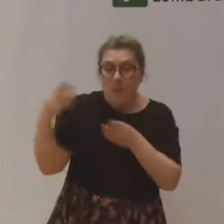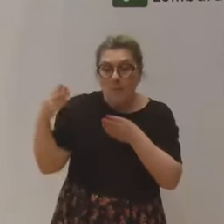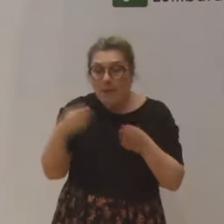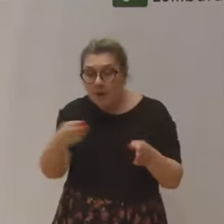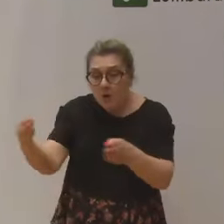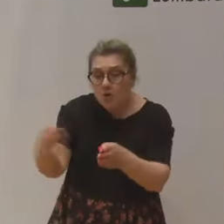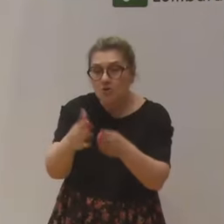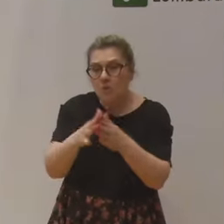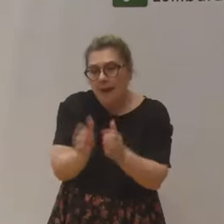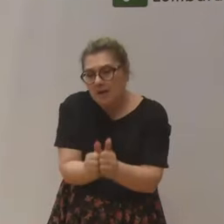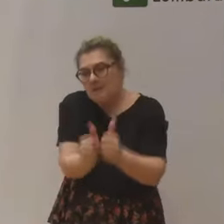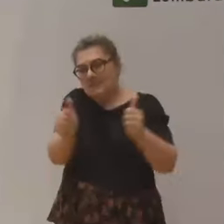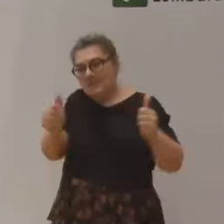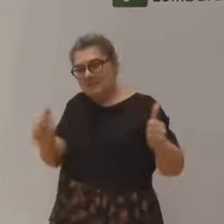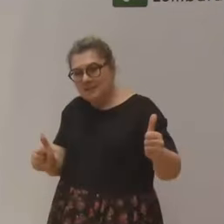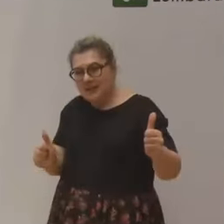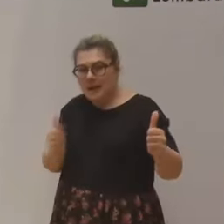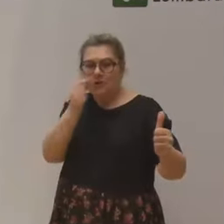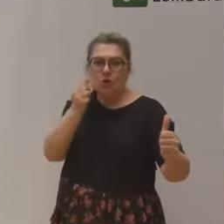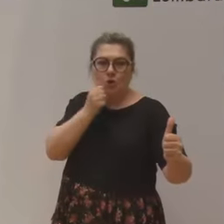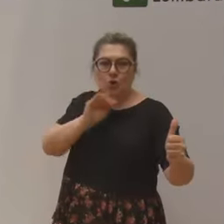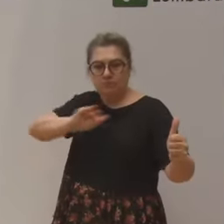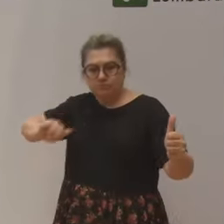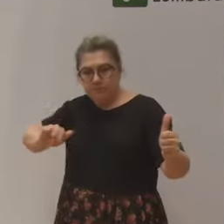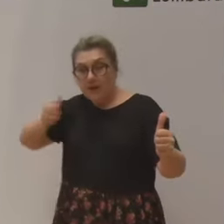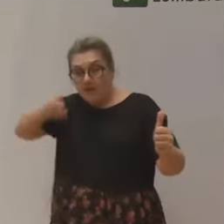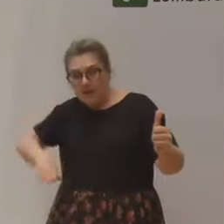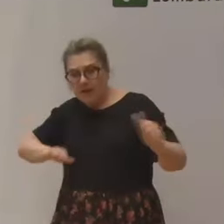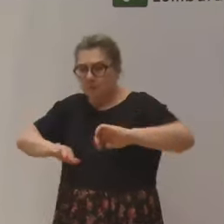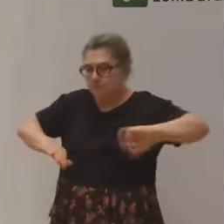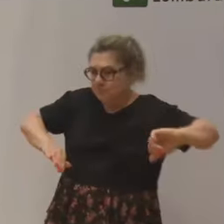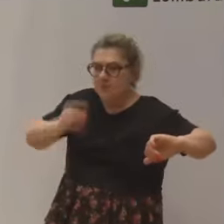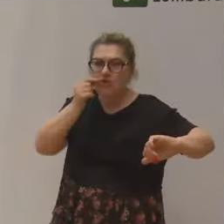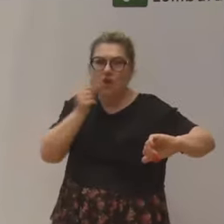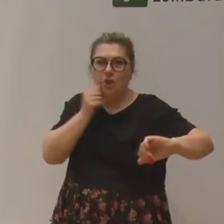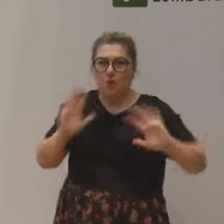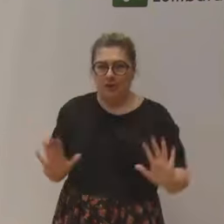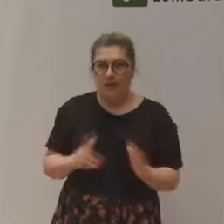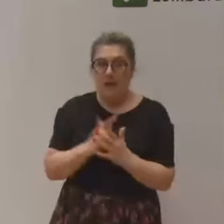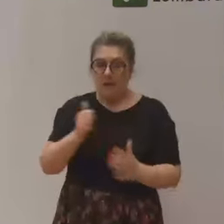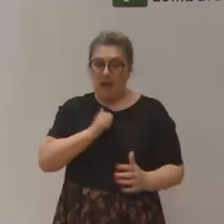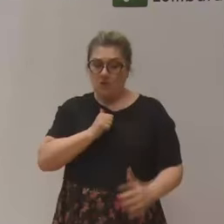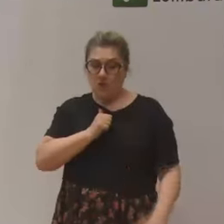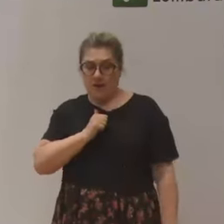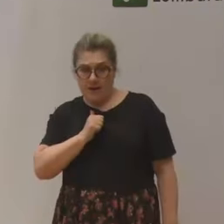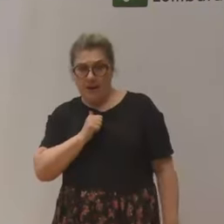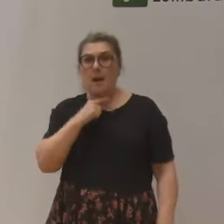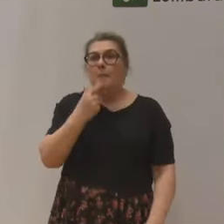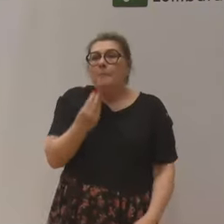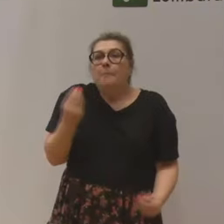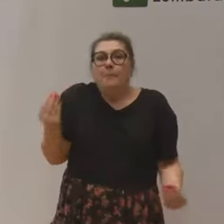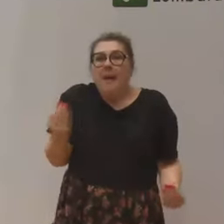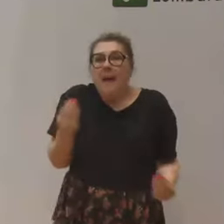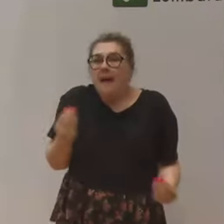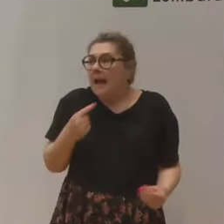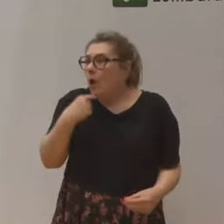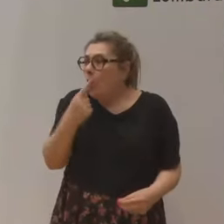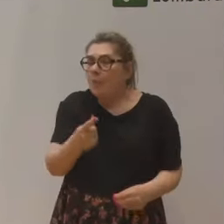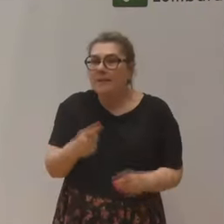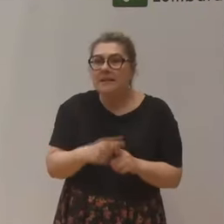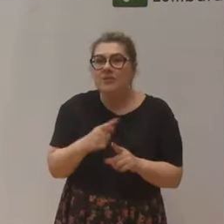di emancipazione dei genitori dei figli, dai figli e dei figli dai genitori. Perché? Non perché lo